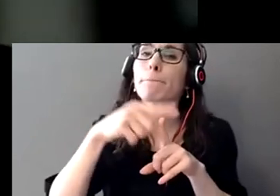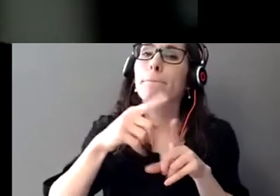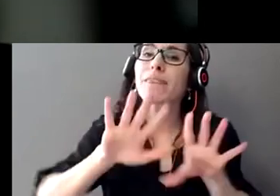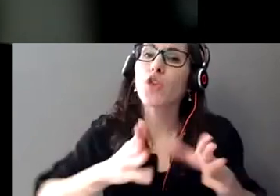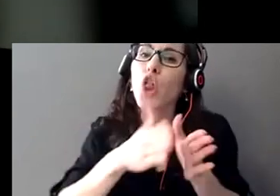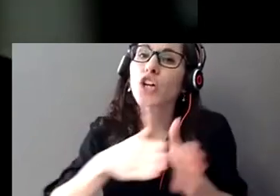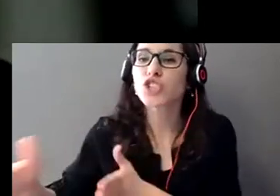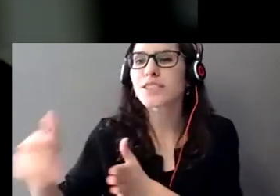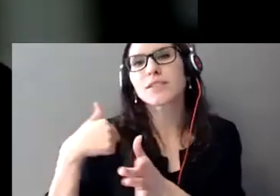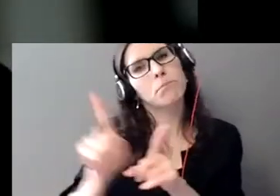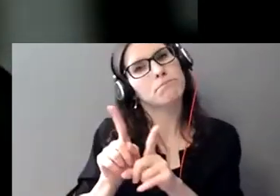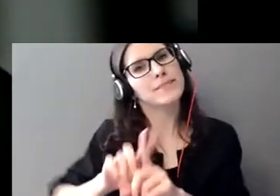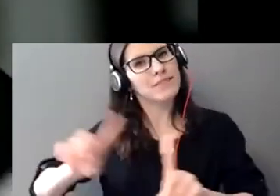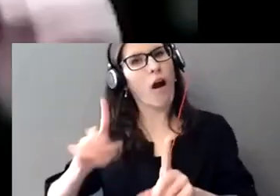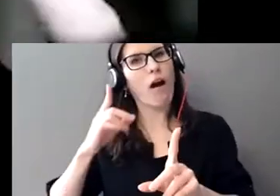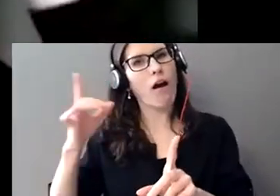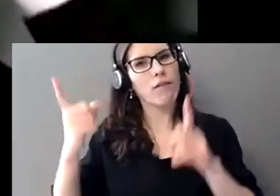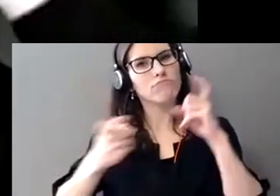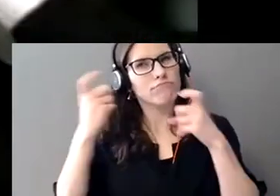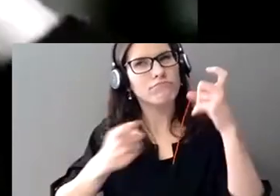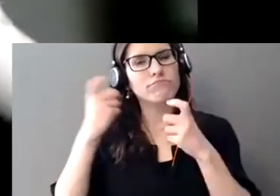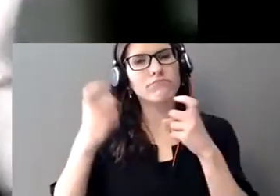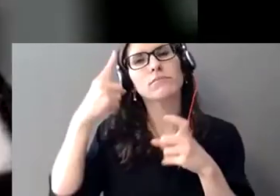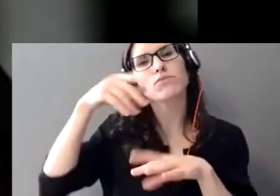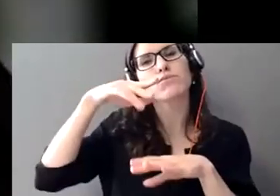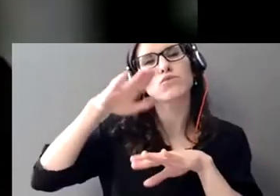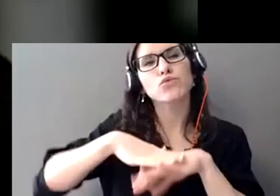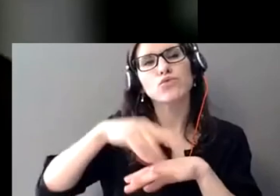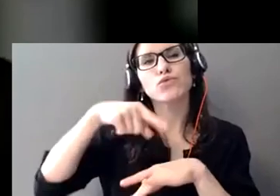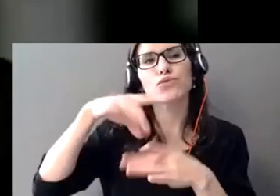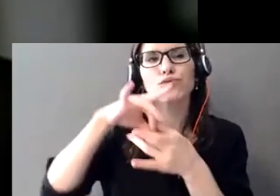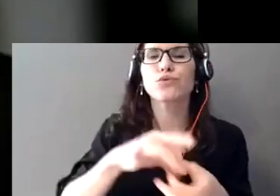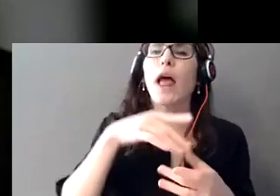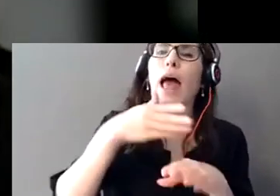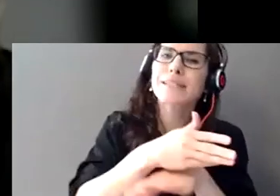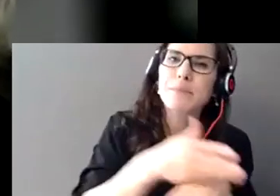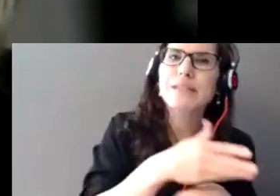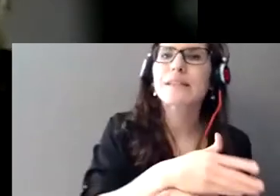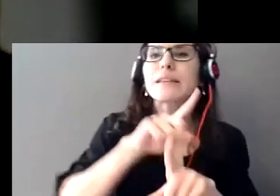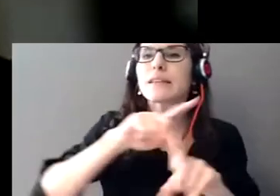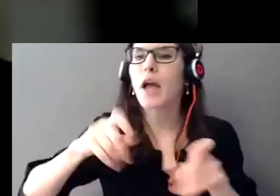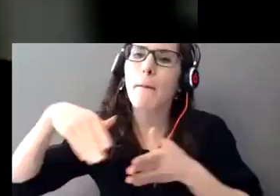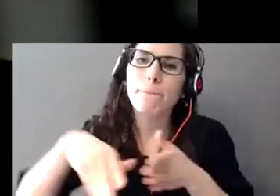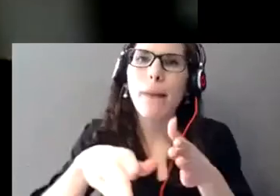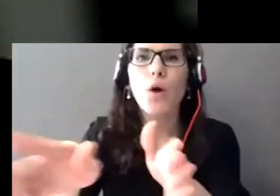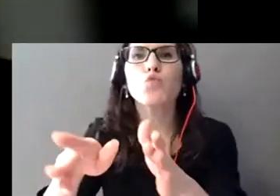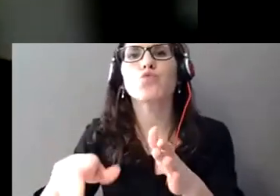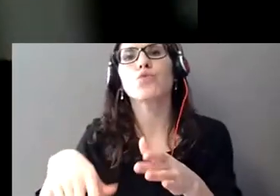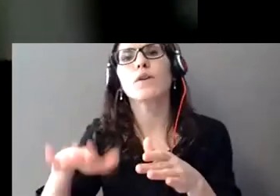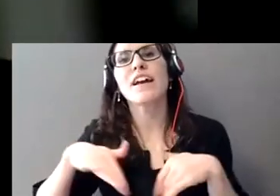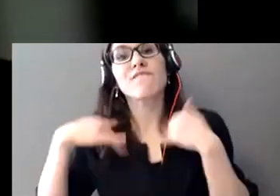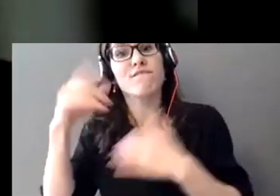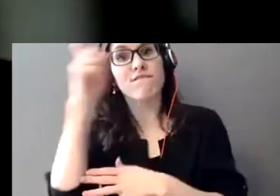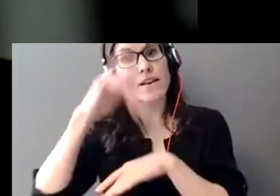différente la question de l'accessibilité, la question du parcours, des trajectoires, des vécu des